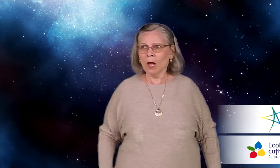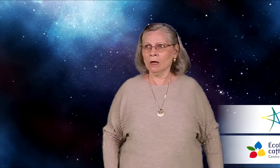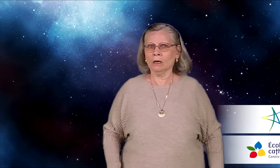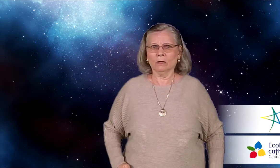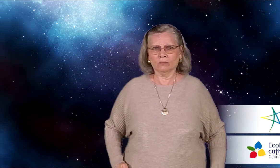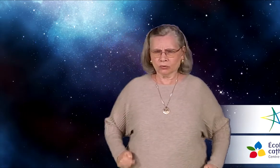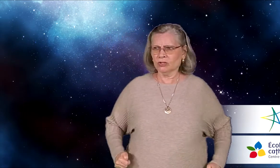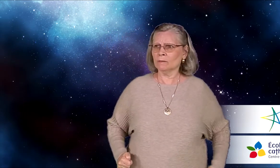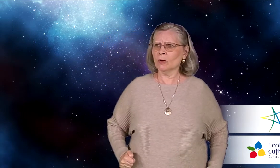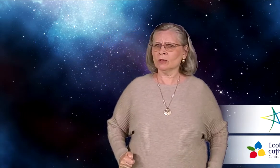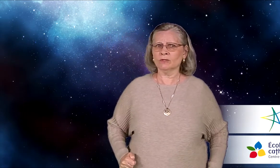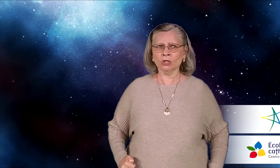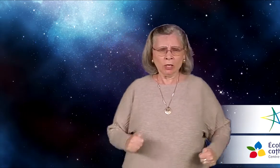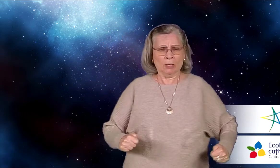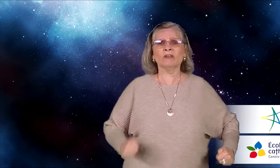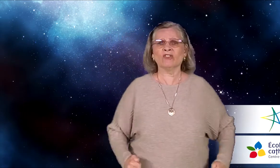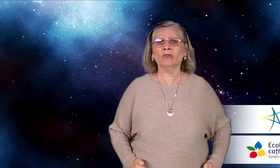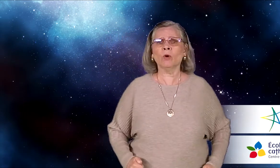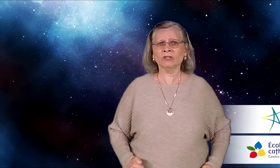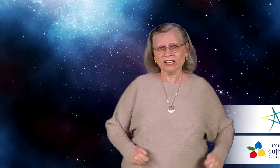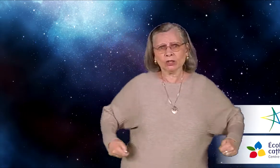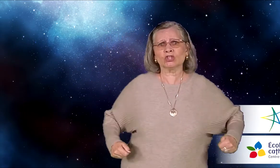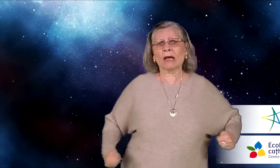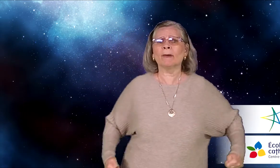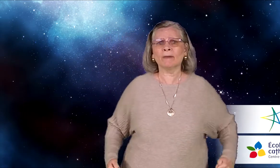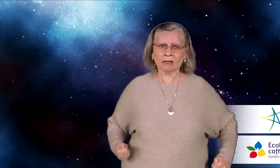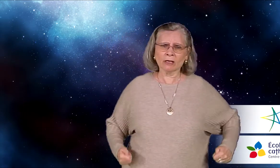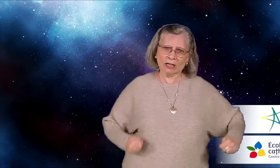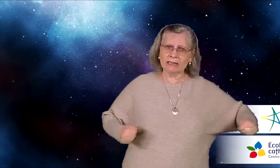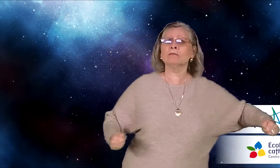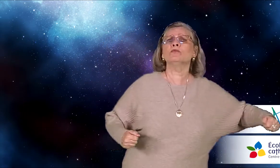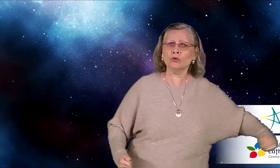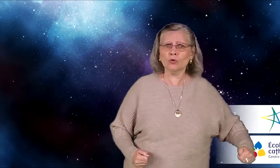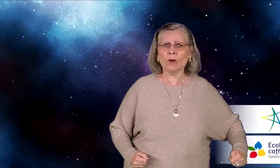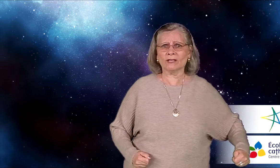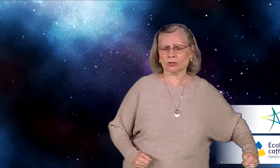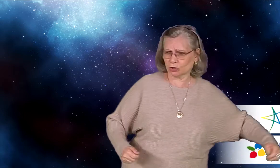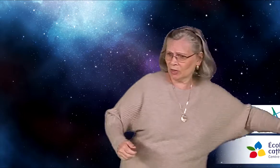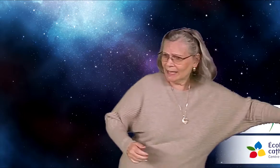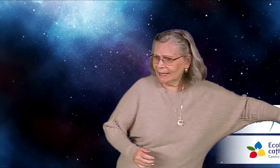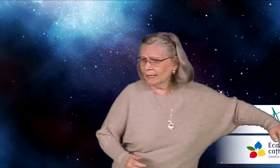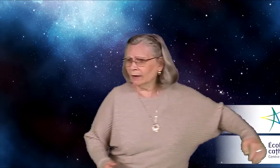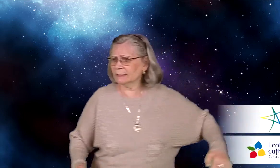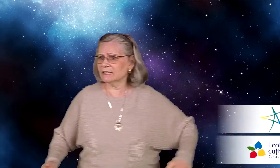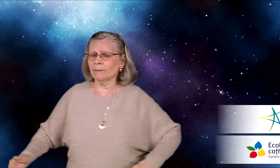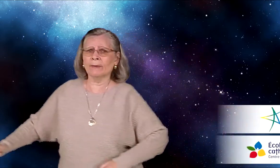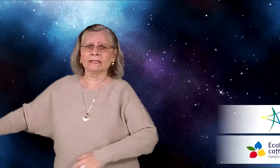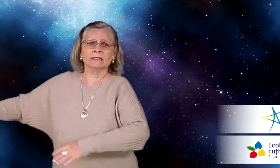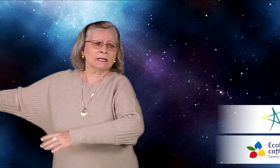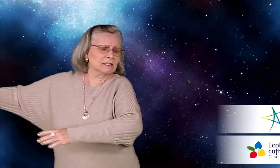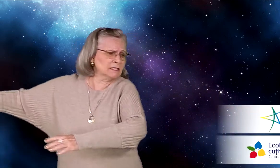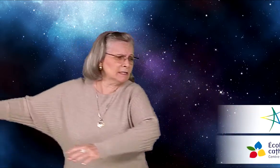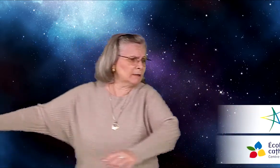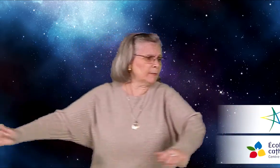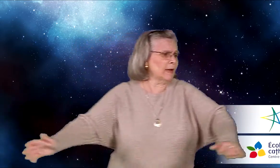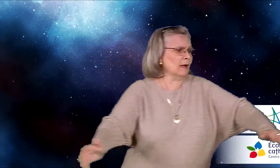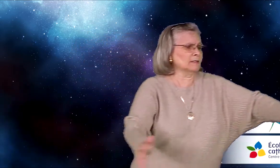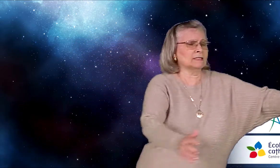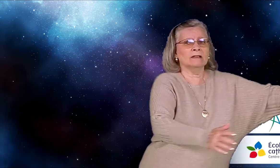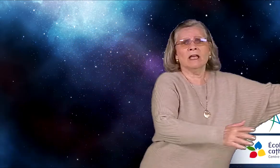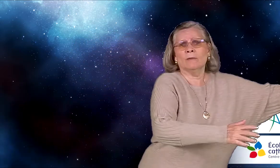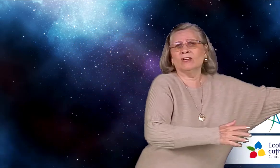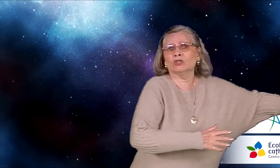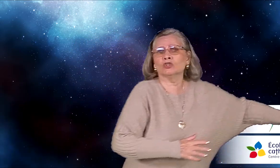a dit, « Oh! Vous tenez bon comme ça? Bien, je vais vous montrer que je t'entends encore d'aller plus loin que ça. » là, elle s'est partie, s'est la